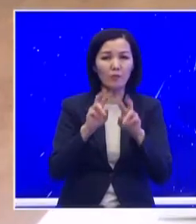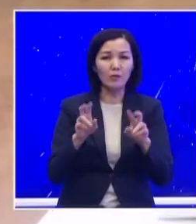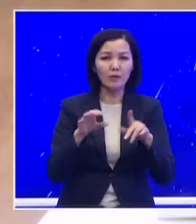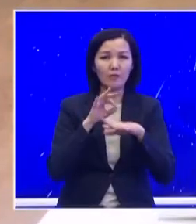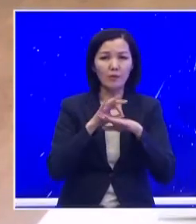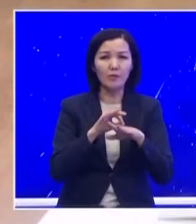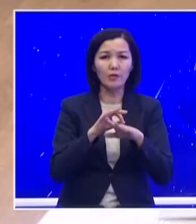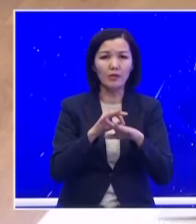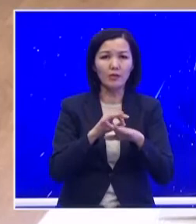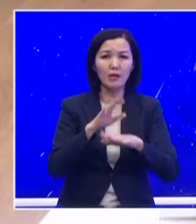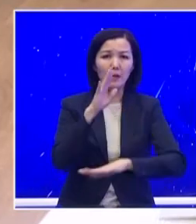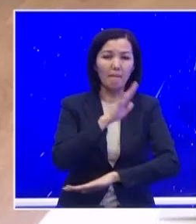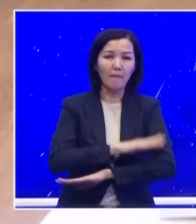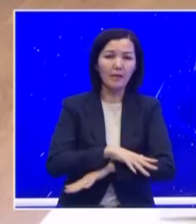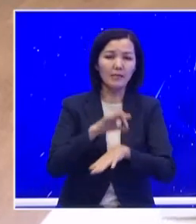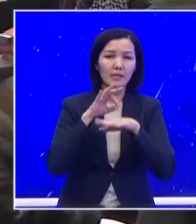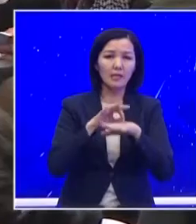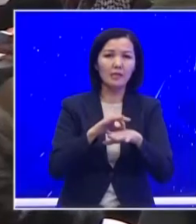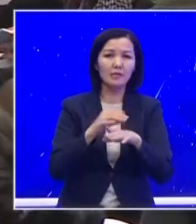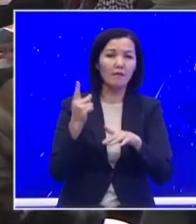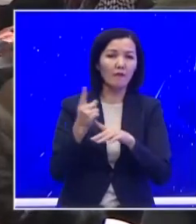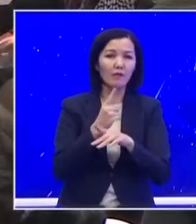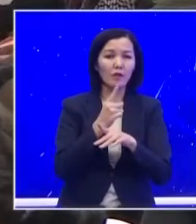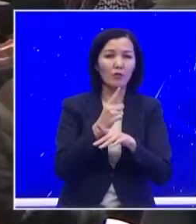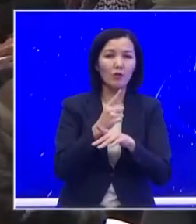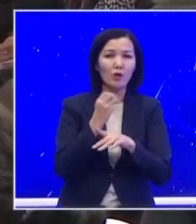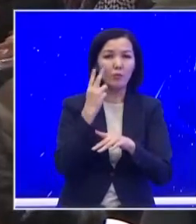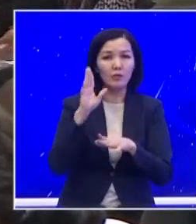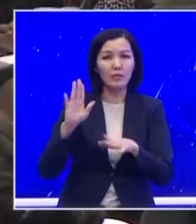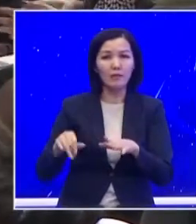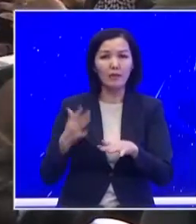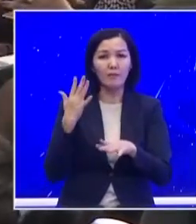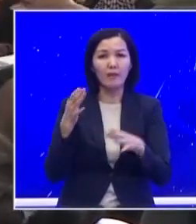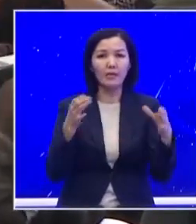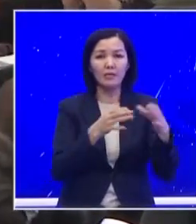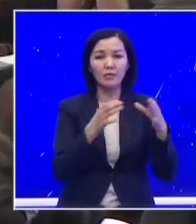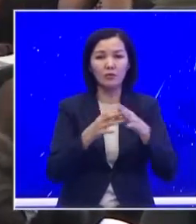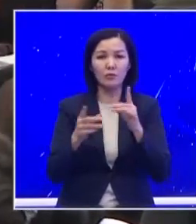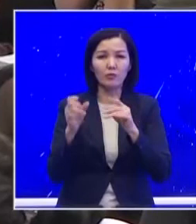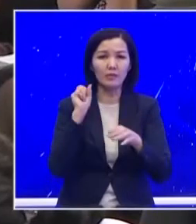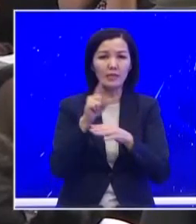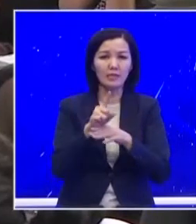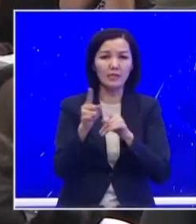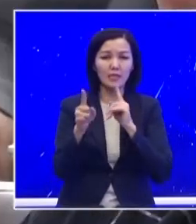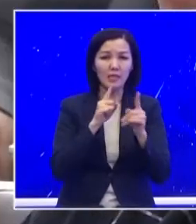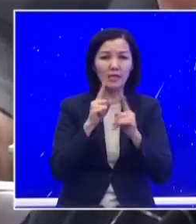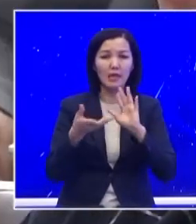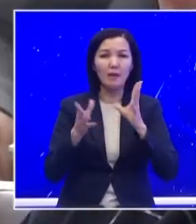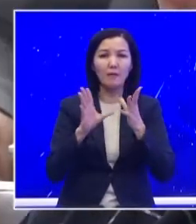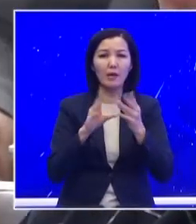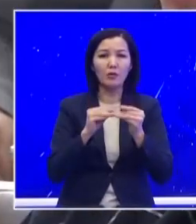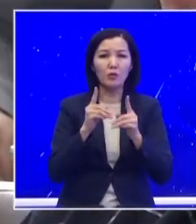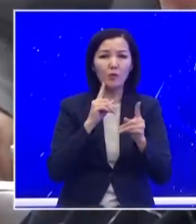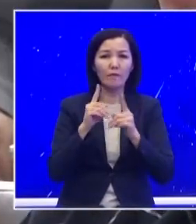были проведены постер-сессии, мастер-классы. Во второй половине дня прошла работа 5 секционных заседаний. По итогам